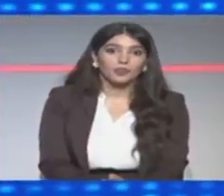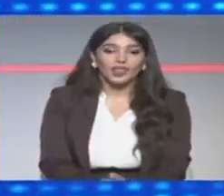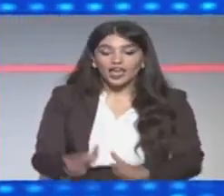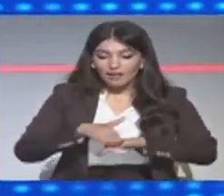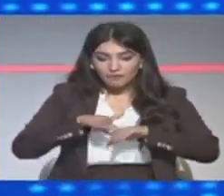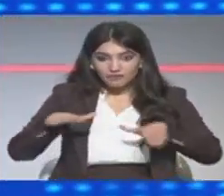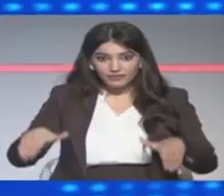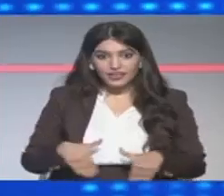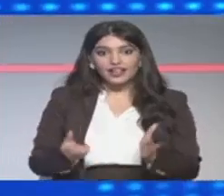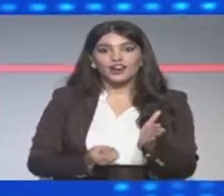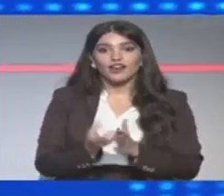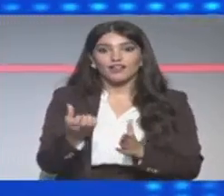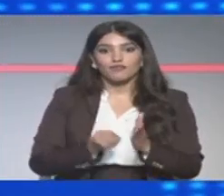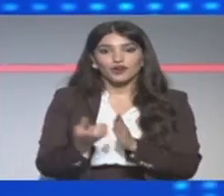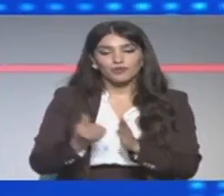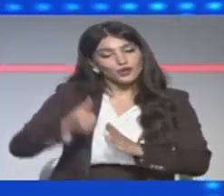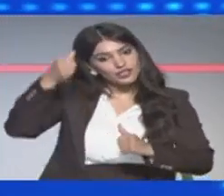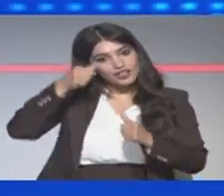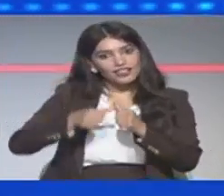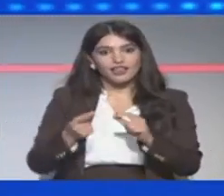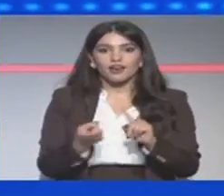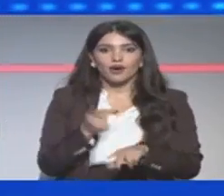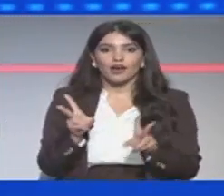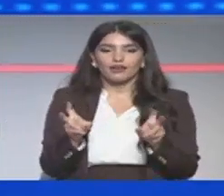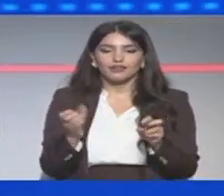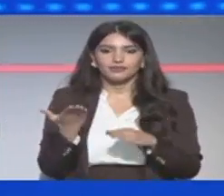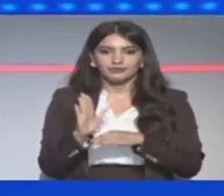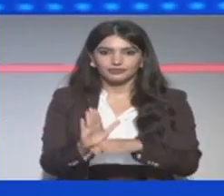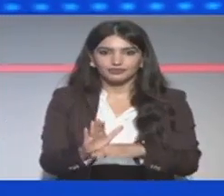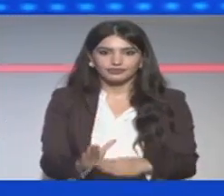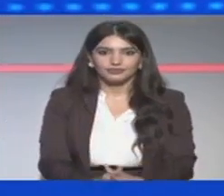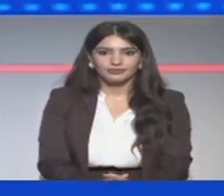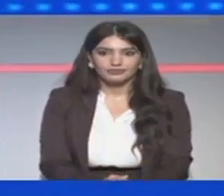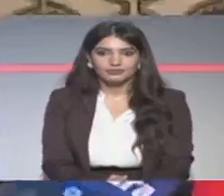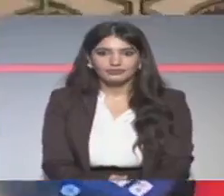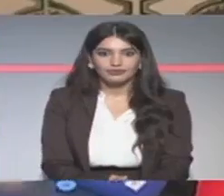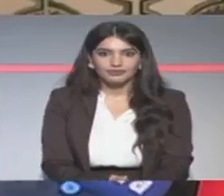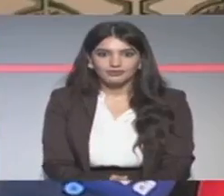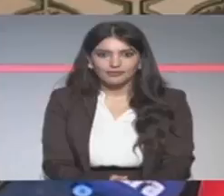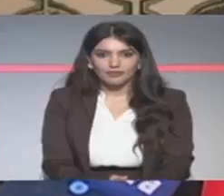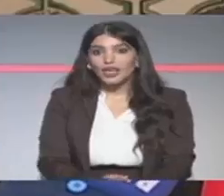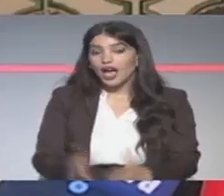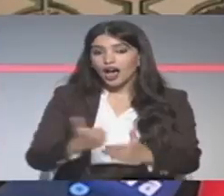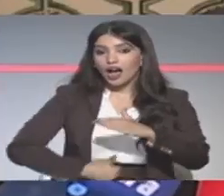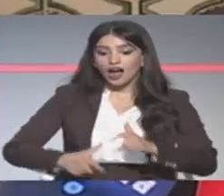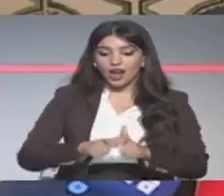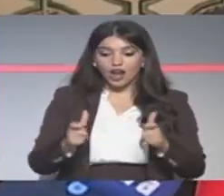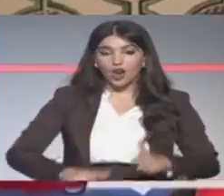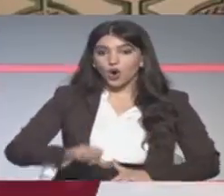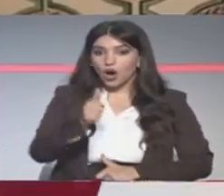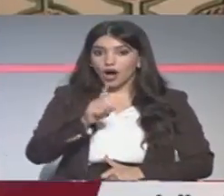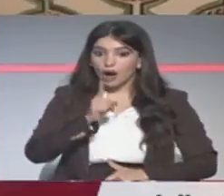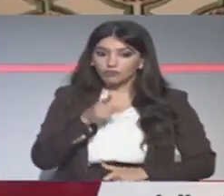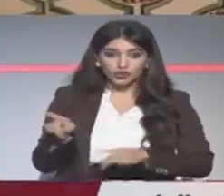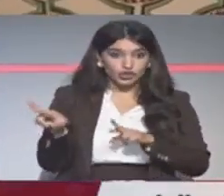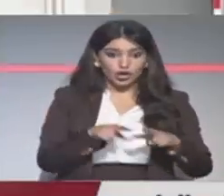بهذا وصلنا إلى ختام نشرتنا مشاهدينا الكرام، وهذا تذكير بعناوينها. رئيس الحكومة يؤكد عدم